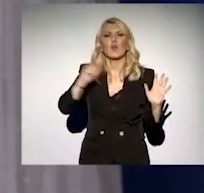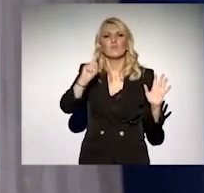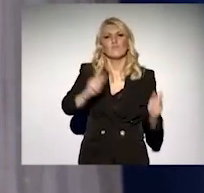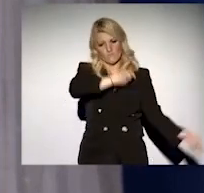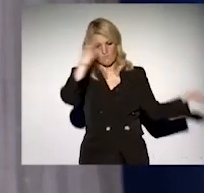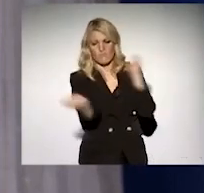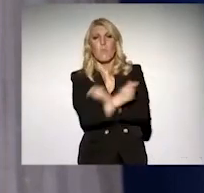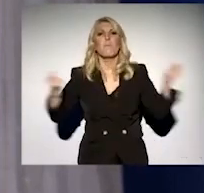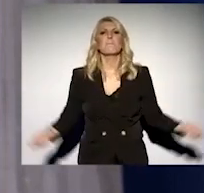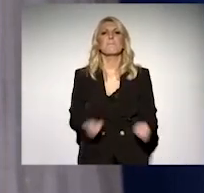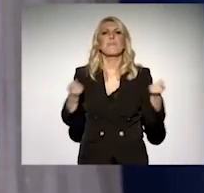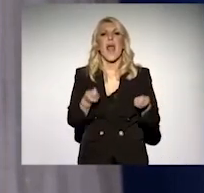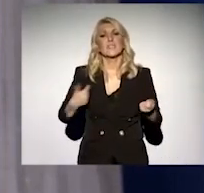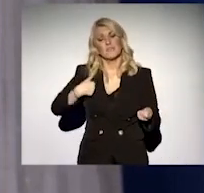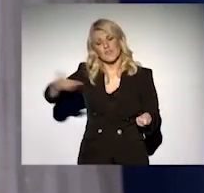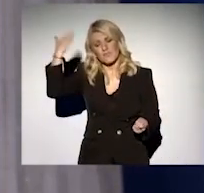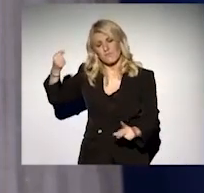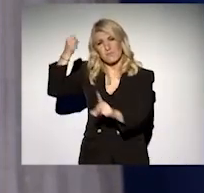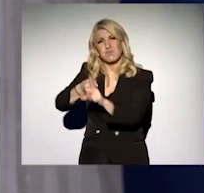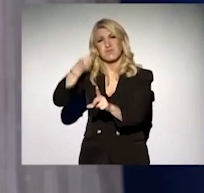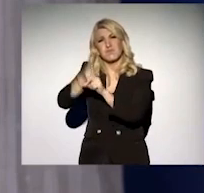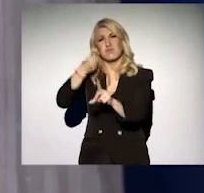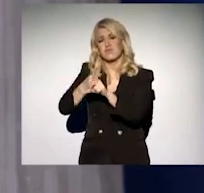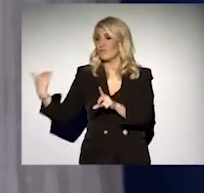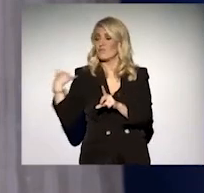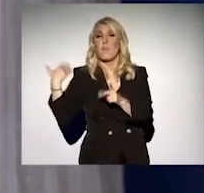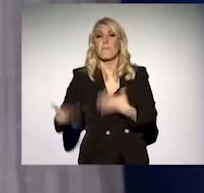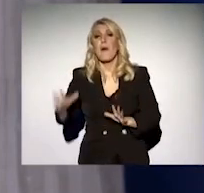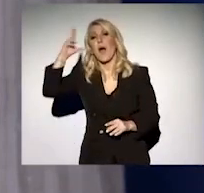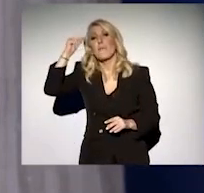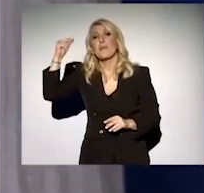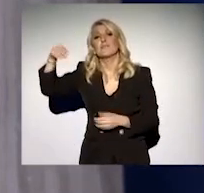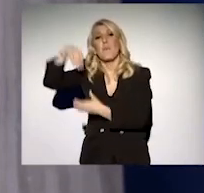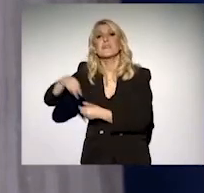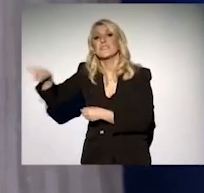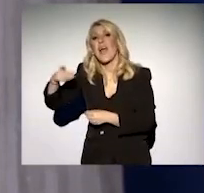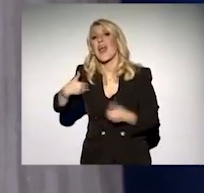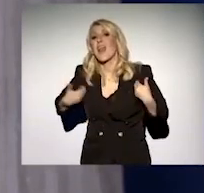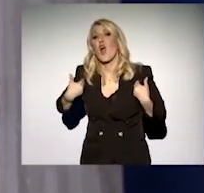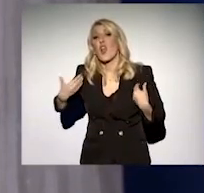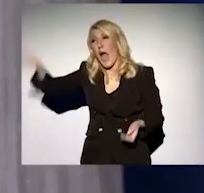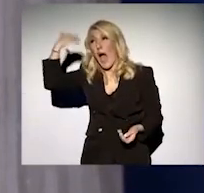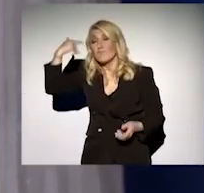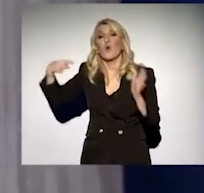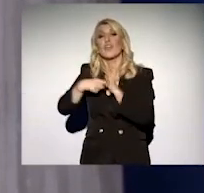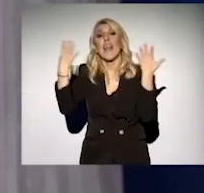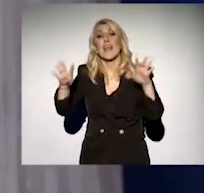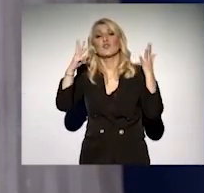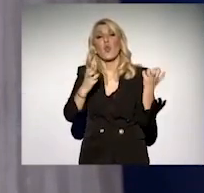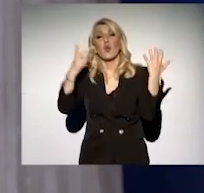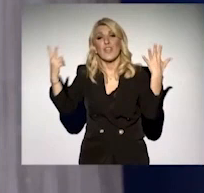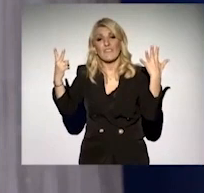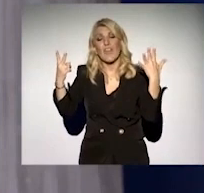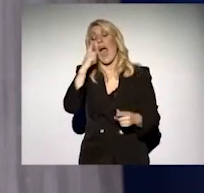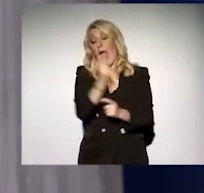υποτιθέμενης συγκάλυψης, η οποία είναι ένα αφήγημα που έχουμε δει από την πρώτη στιγμή. Το αφήγημα της συγκάλυψης, σας θυμίζω, ότι ξεκίνησε λίγες ώρες